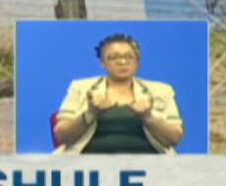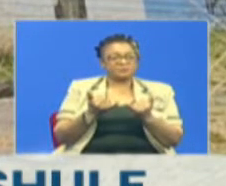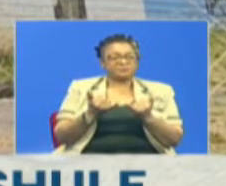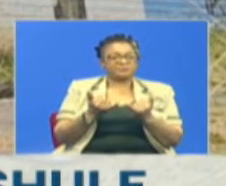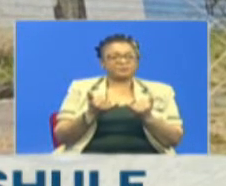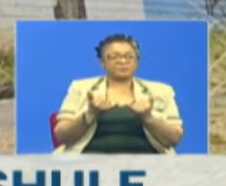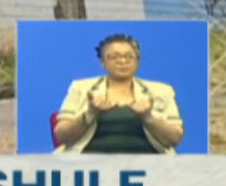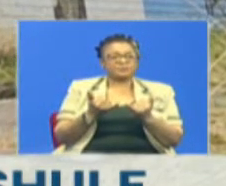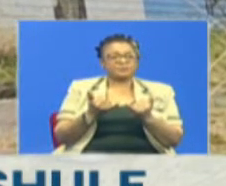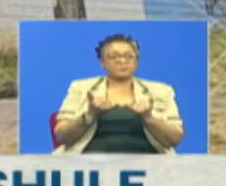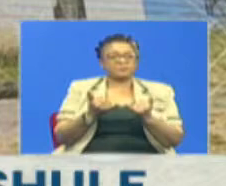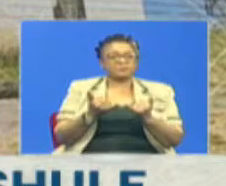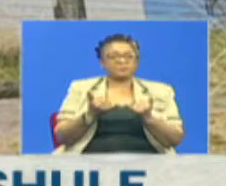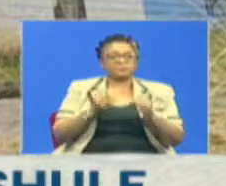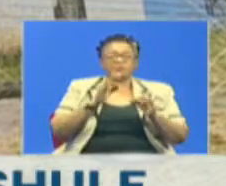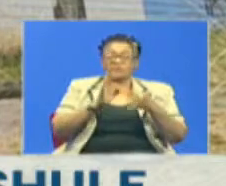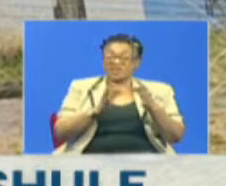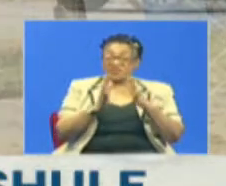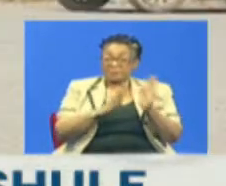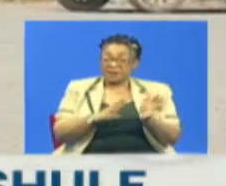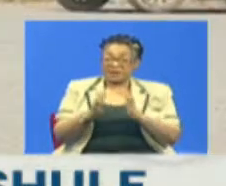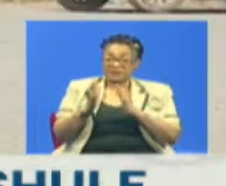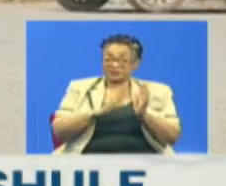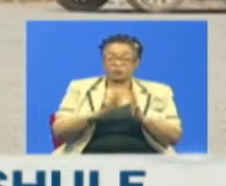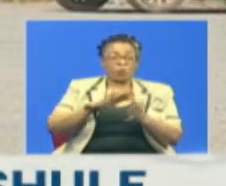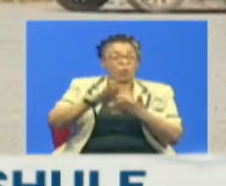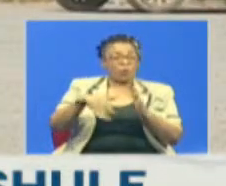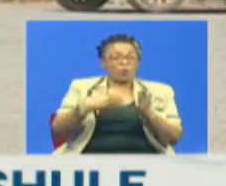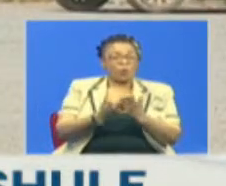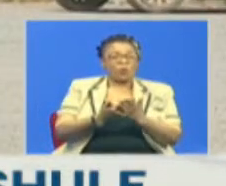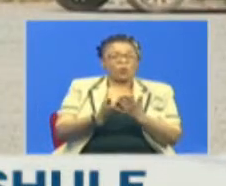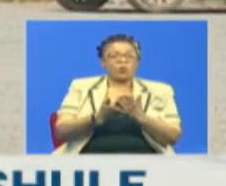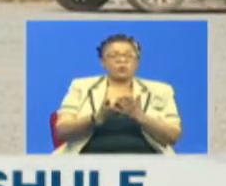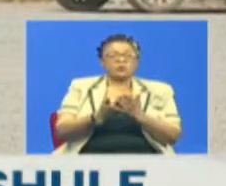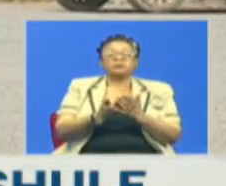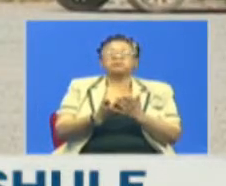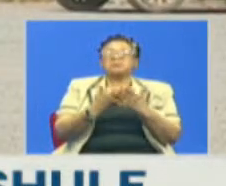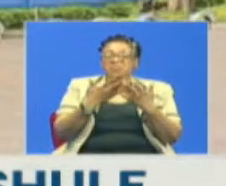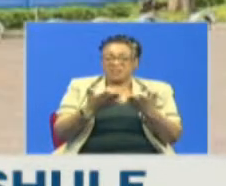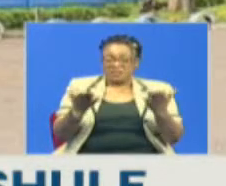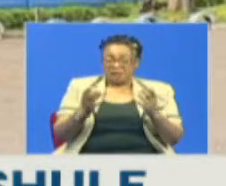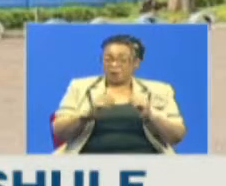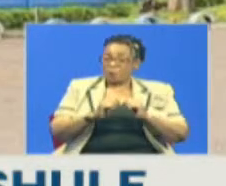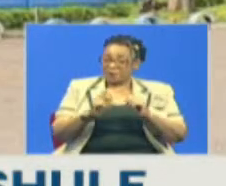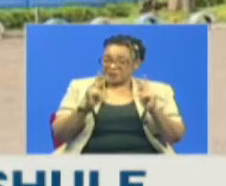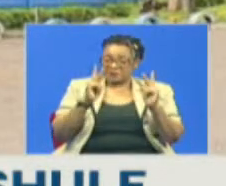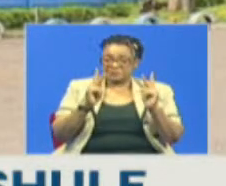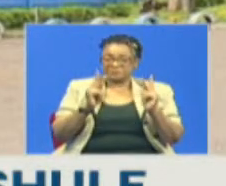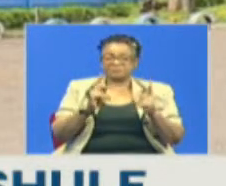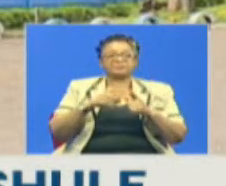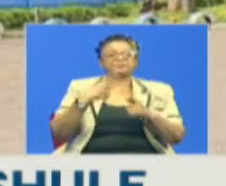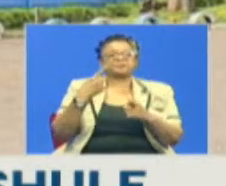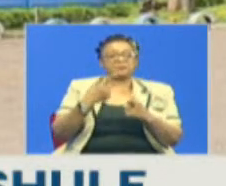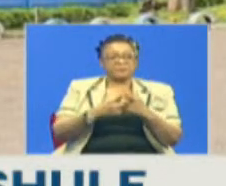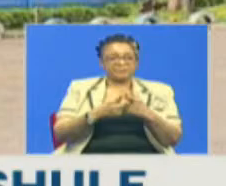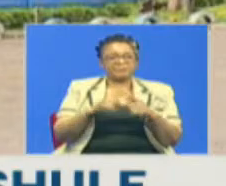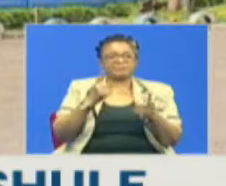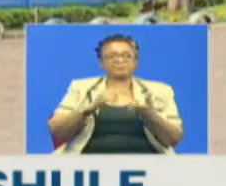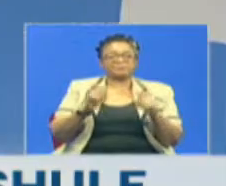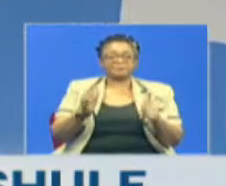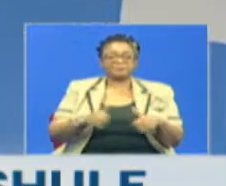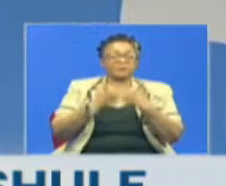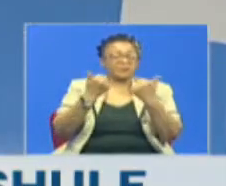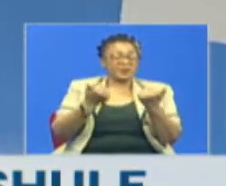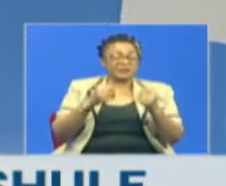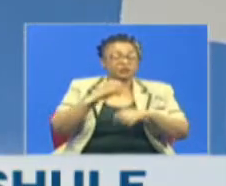Ikiwa mipango yote ya serikali ya kuhakikisha virusi vya corona vimedhibitiwa itakuwa sawa, kimya kinachoendelea kuwepo shuleni